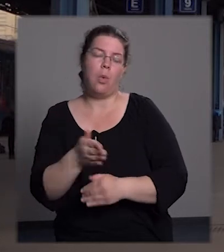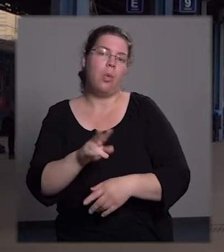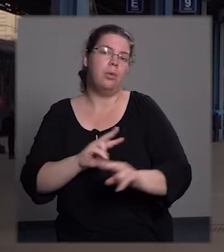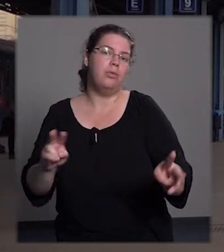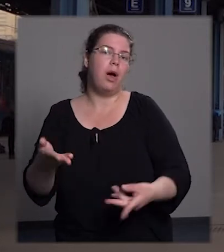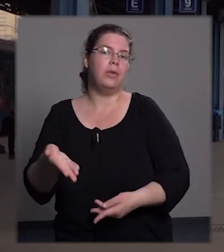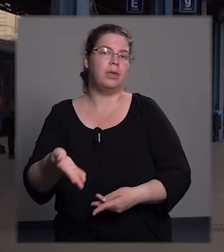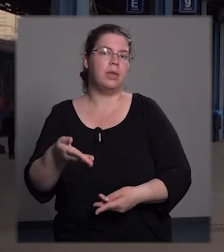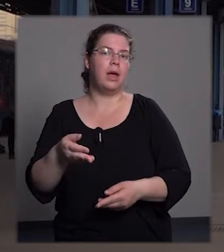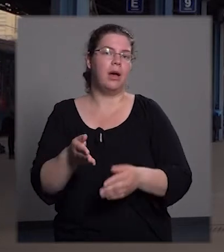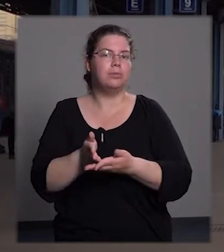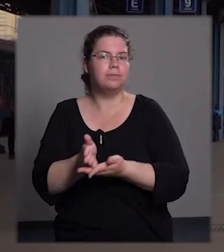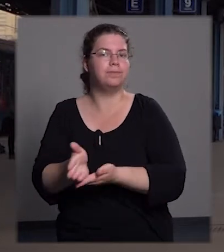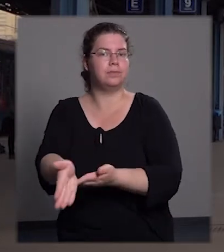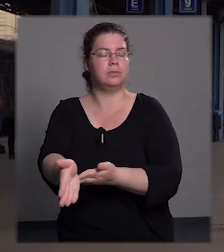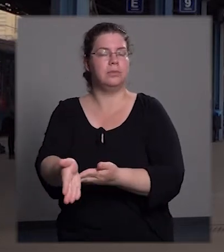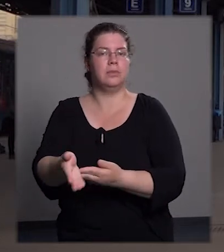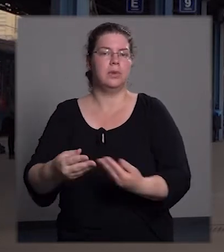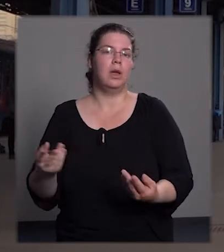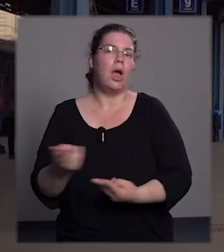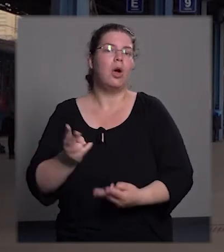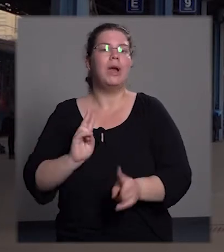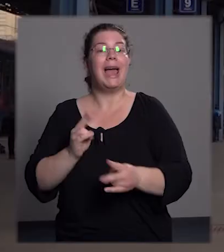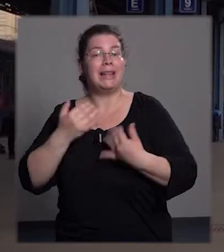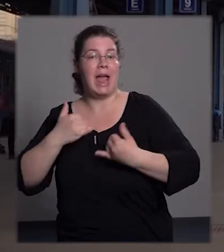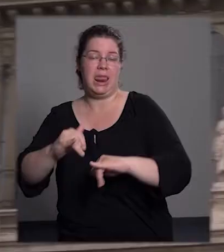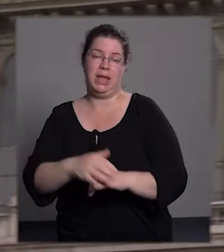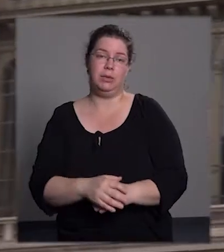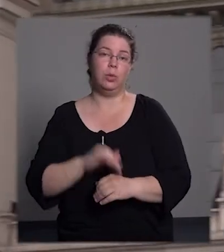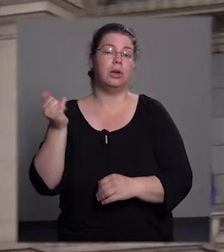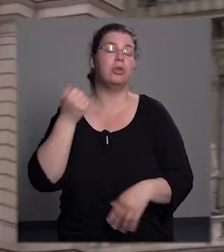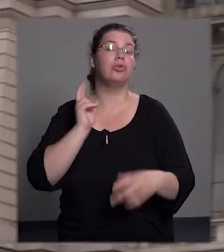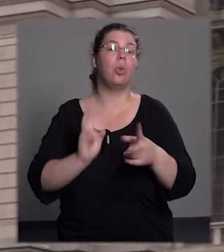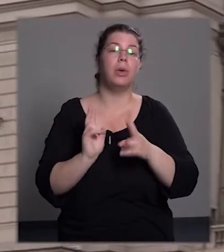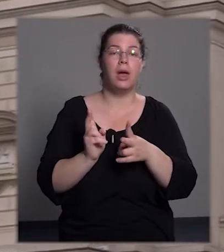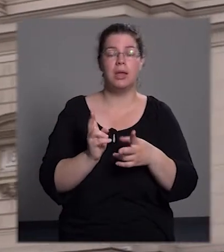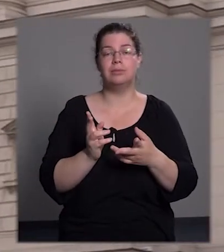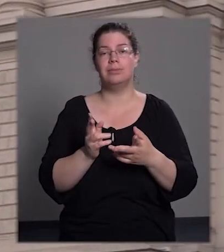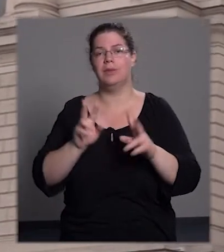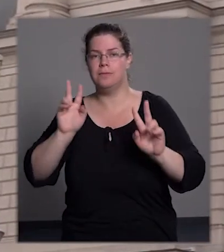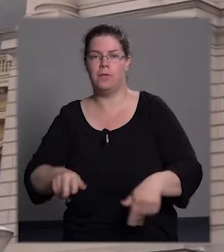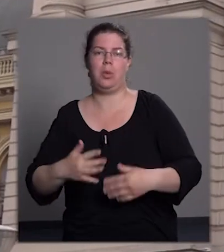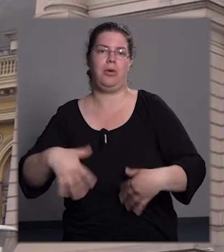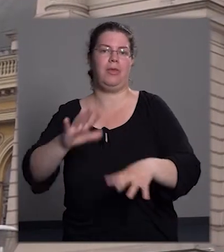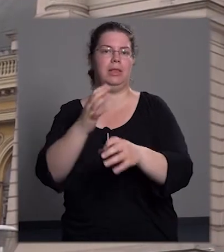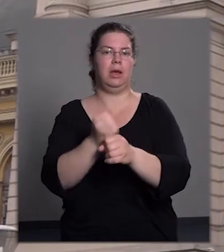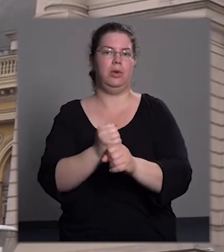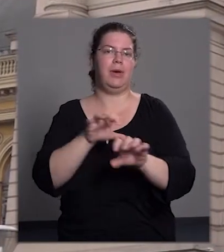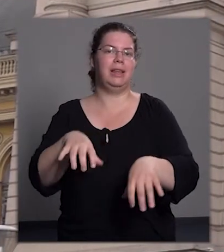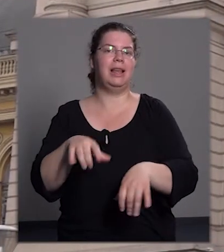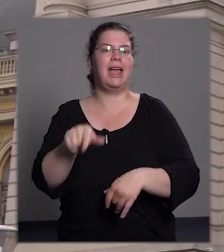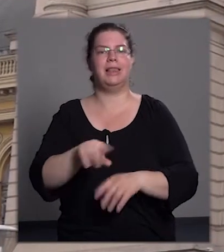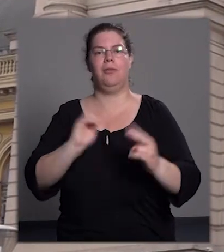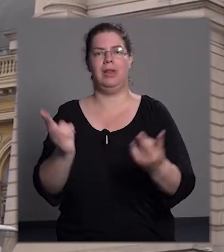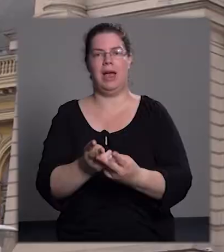hol van az a vékony mezsgye, ahol el lehet indulni, és hogyan lehet valóban fenntarthatóvá tenni ezt a